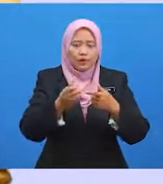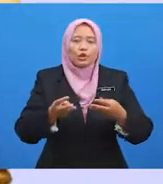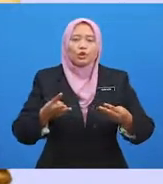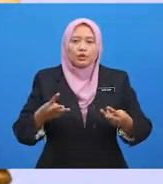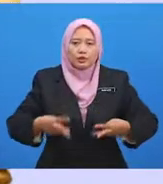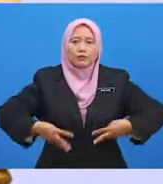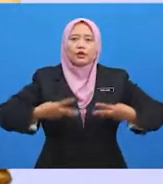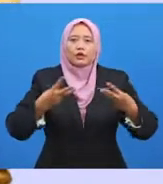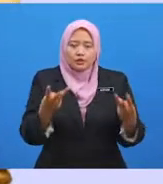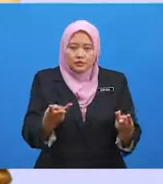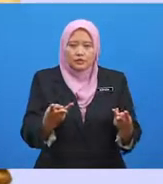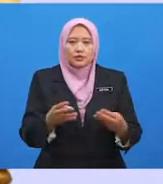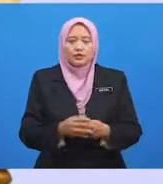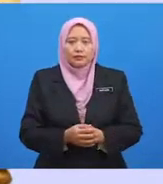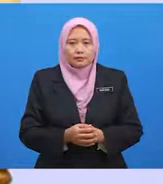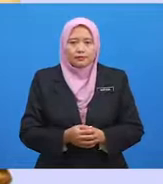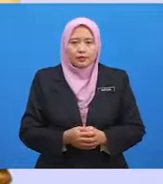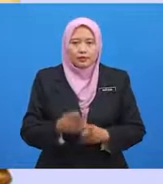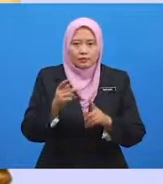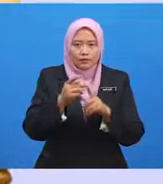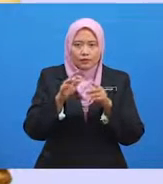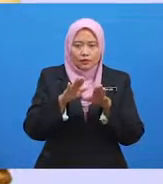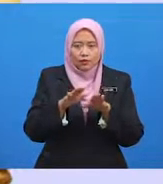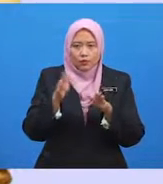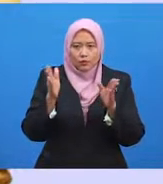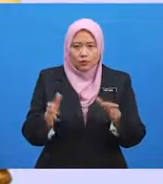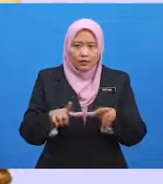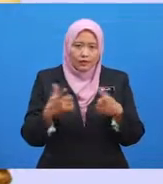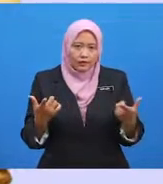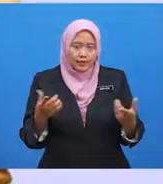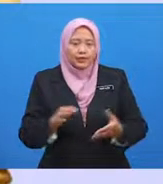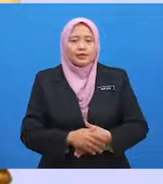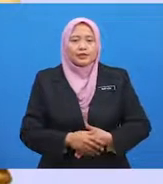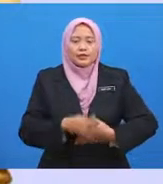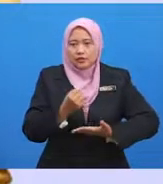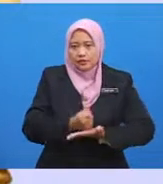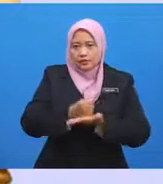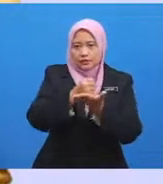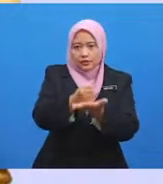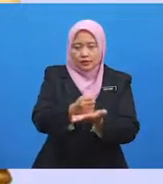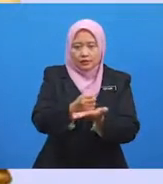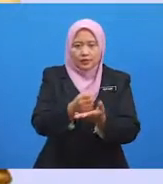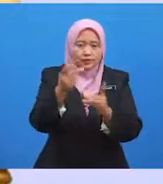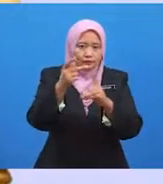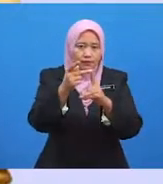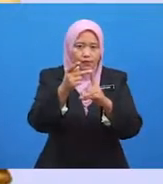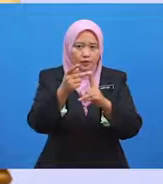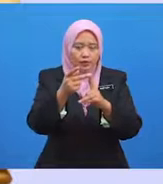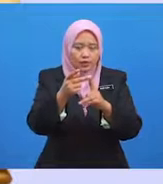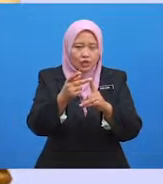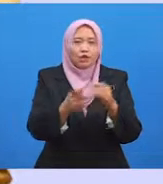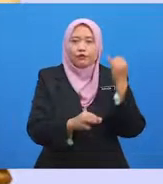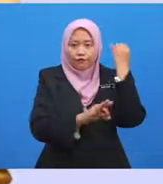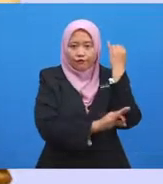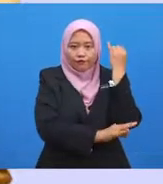mengeluarkan sedekah hasilnya kepada fakir miskin kaum kerabat dan untuk memerdekakan hamba